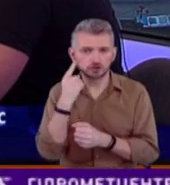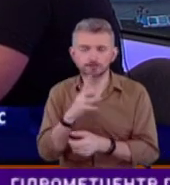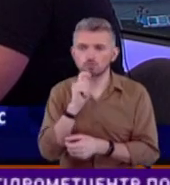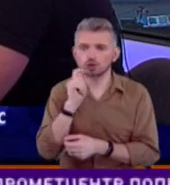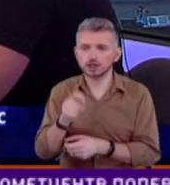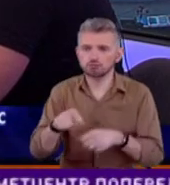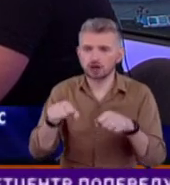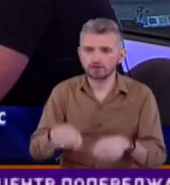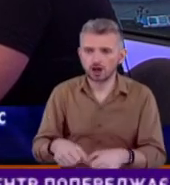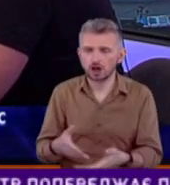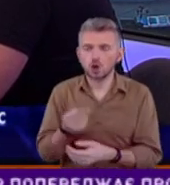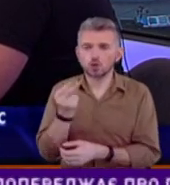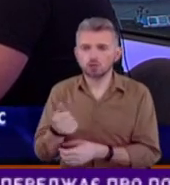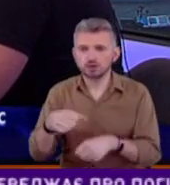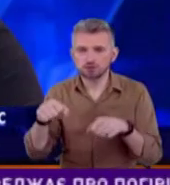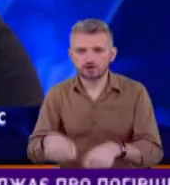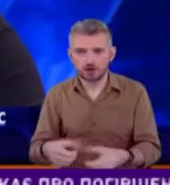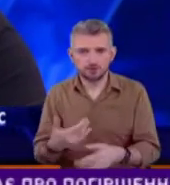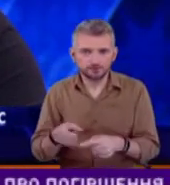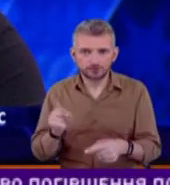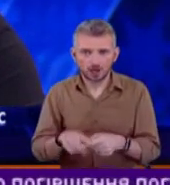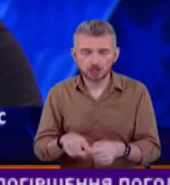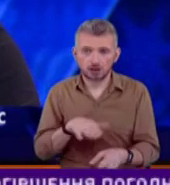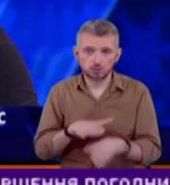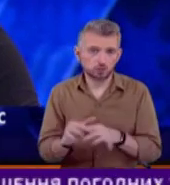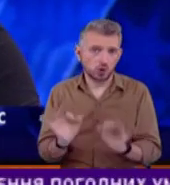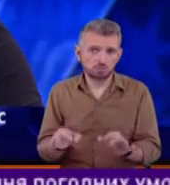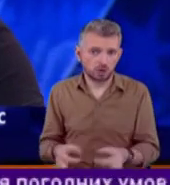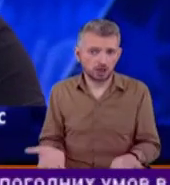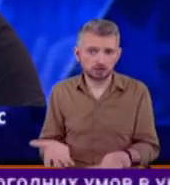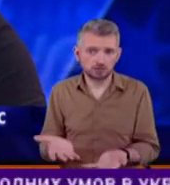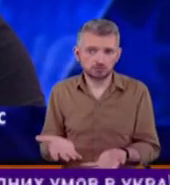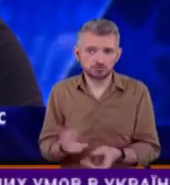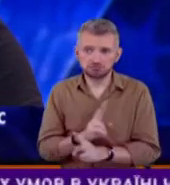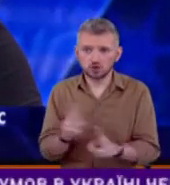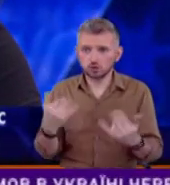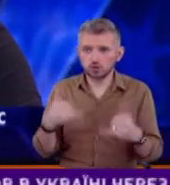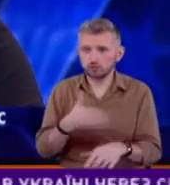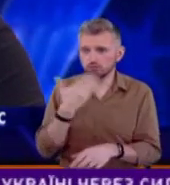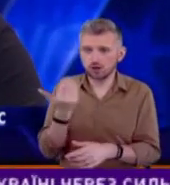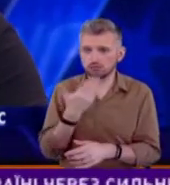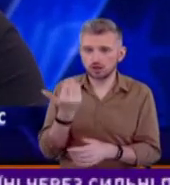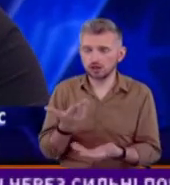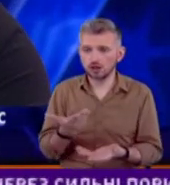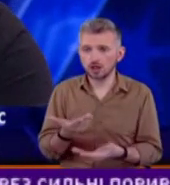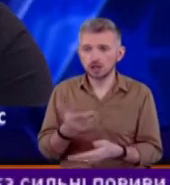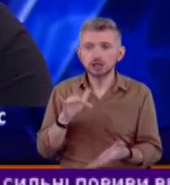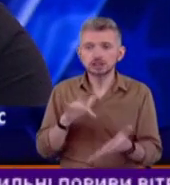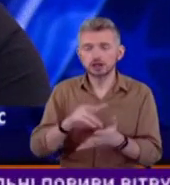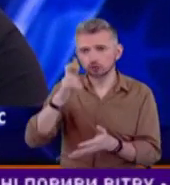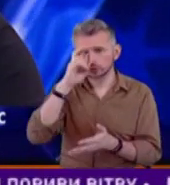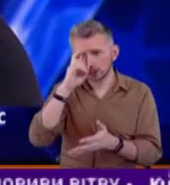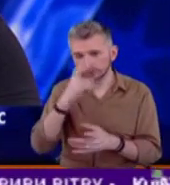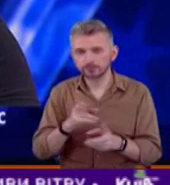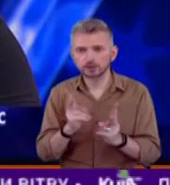подарить права, там, купить права. То есть это абсолютно естественные вещи, от которых никто не удивляется. Поэтому цель государства,